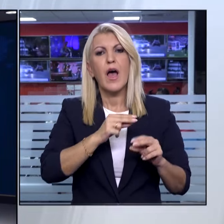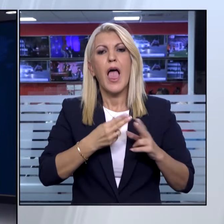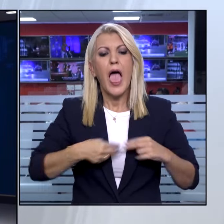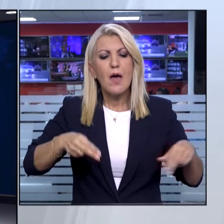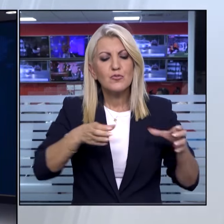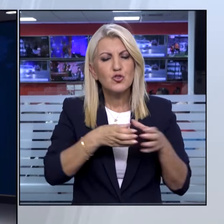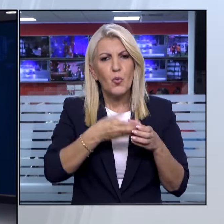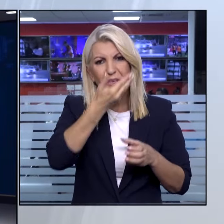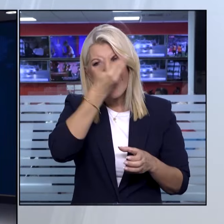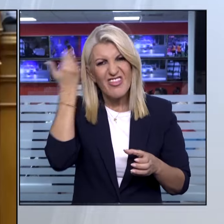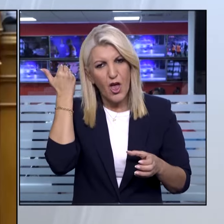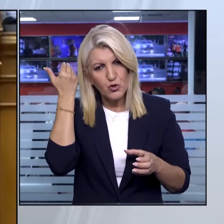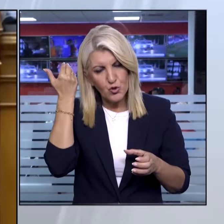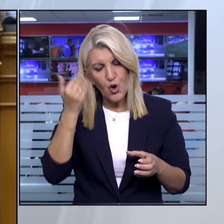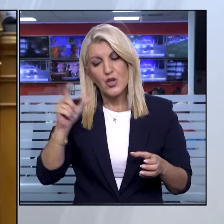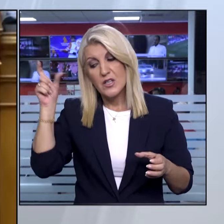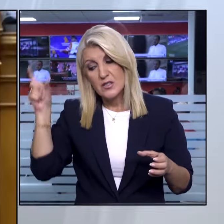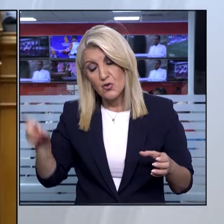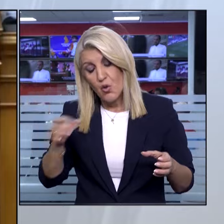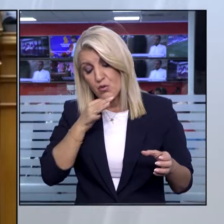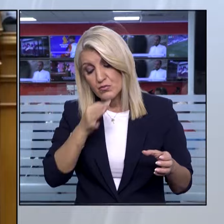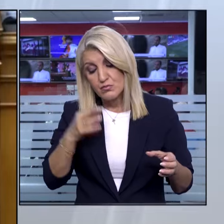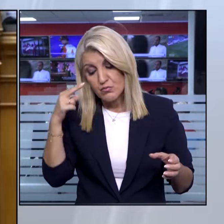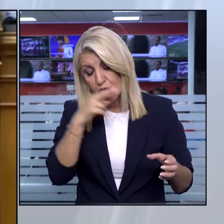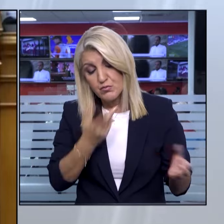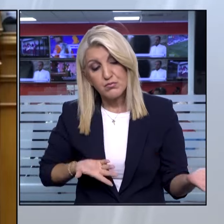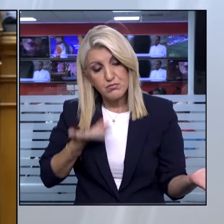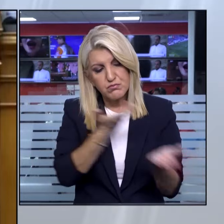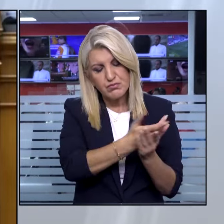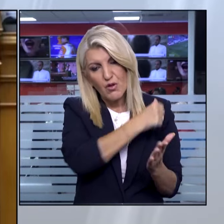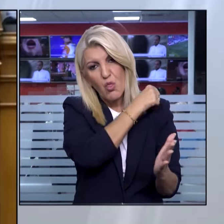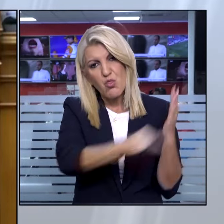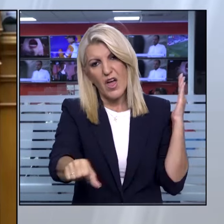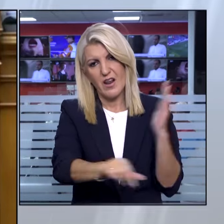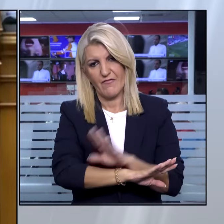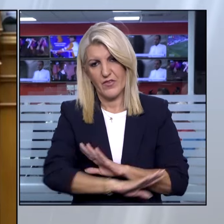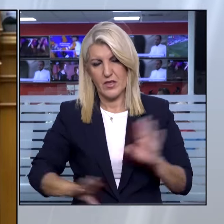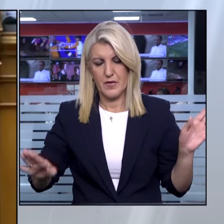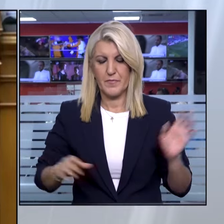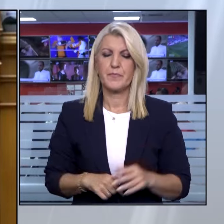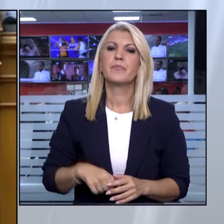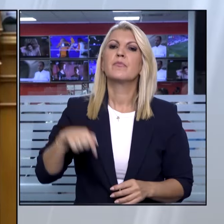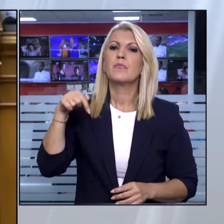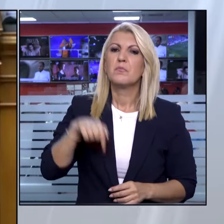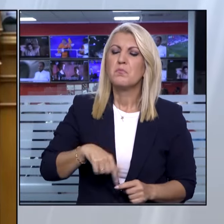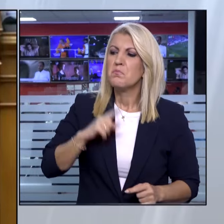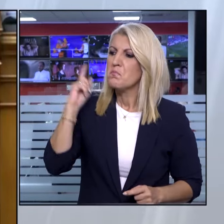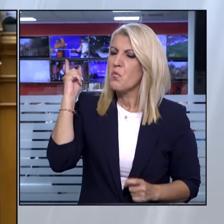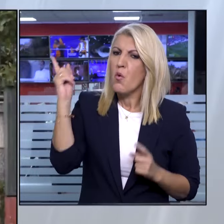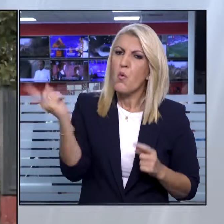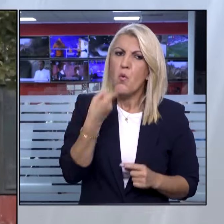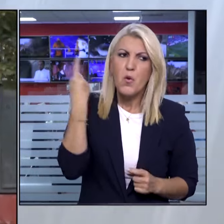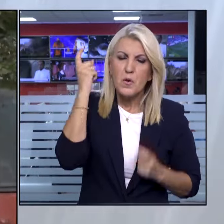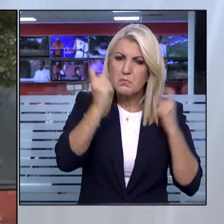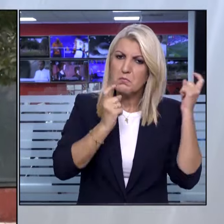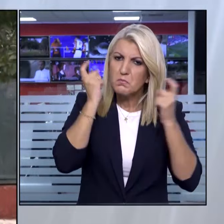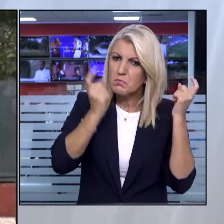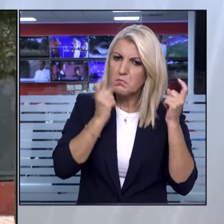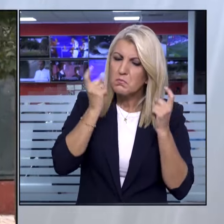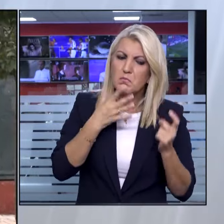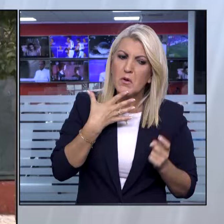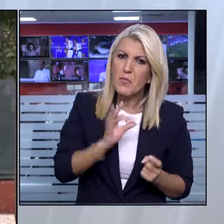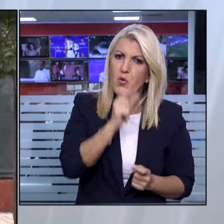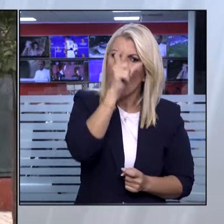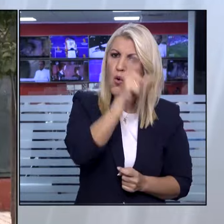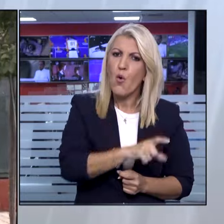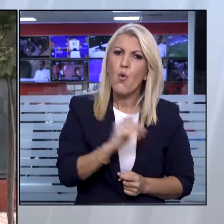του κόμματος. Χρονικό ενός προαναγγελθέντος θανάτου, θυμίζει το ερώτημα της διαγραφής του Μάριου Σαλμά, με τον Κυριάκο Μητσοτάκη